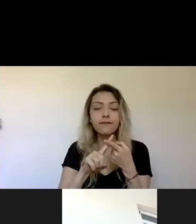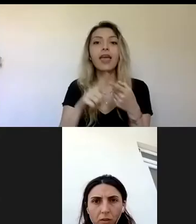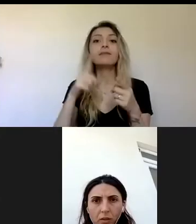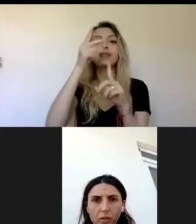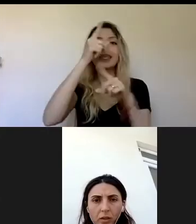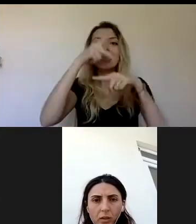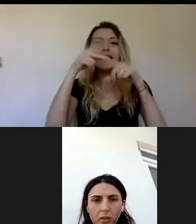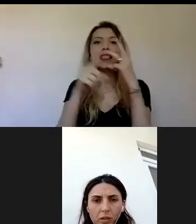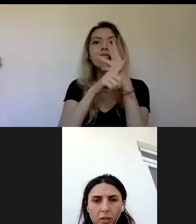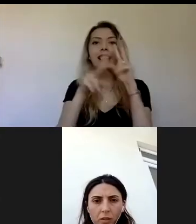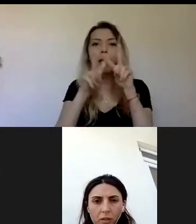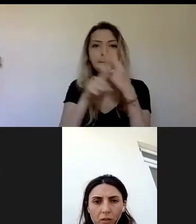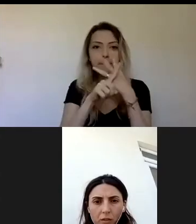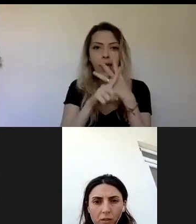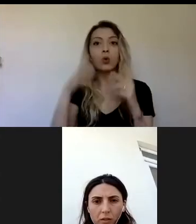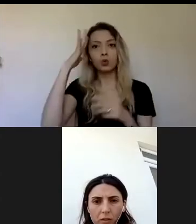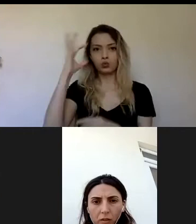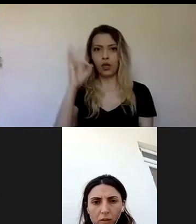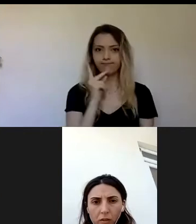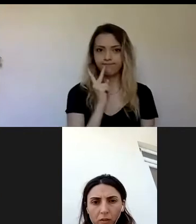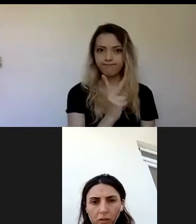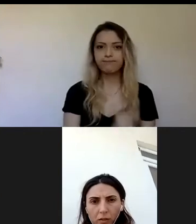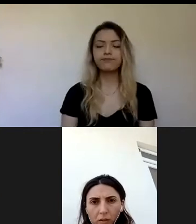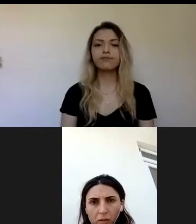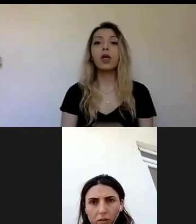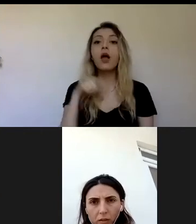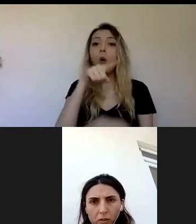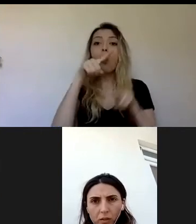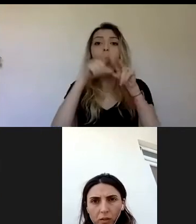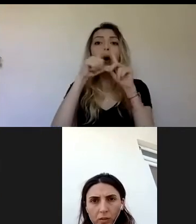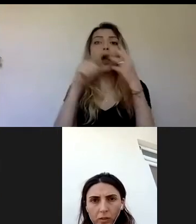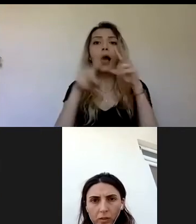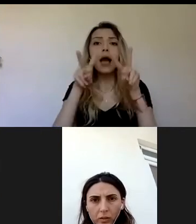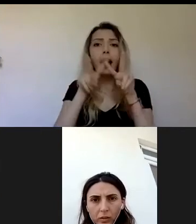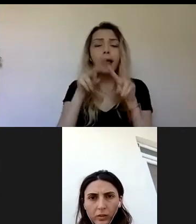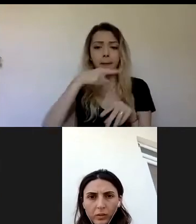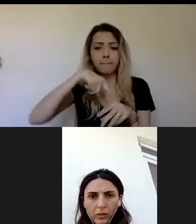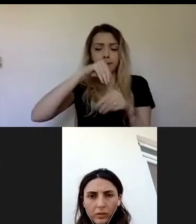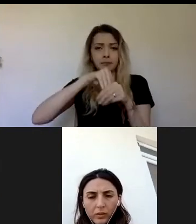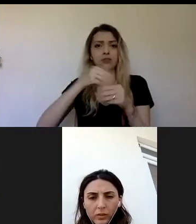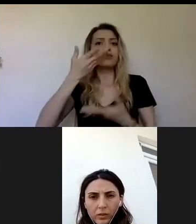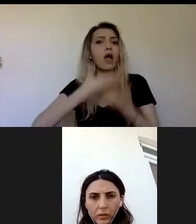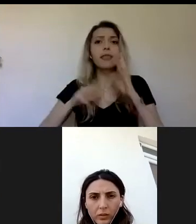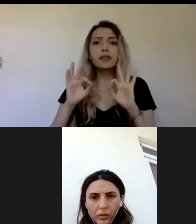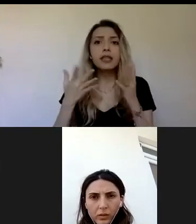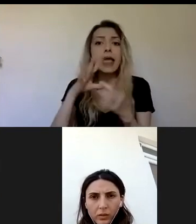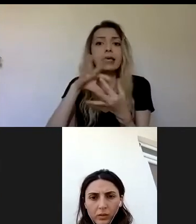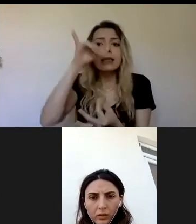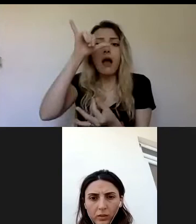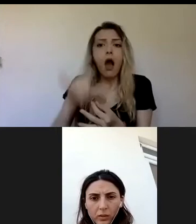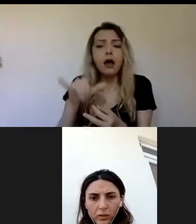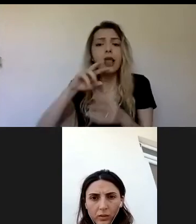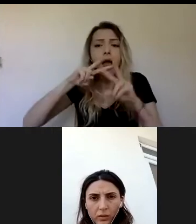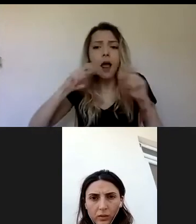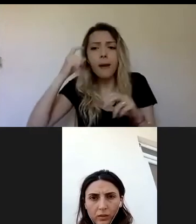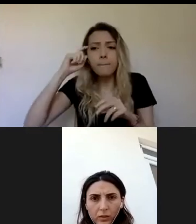uzmanı. Adem bugün bize göstergelerden bahsedecek. İnsan hakları izleme çalışmalarının temel direği diyebiliriz